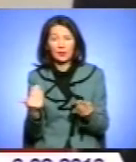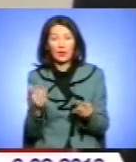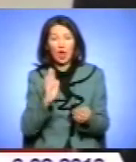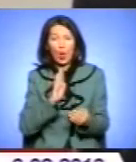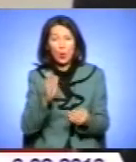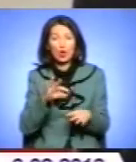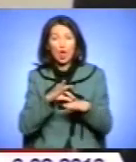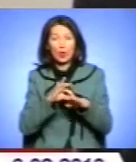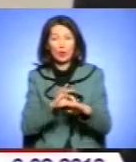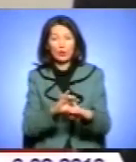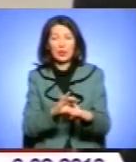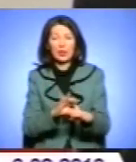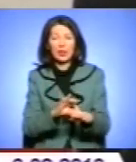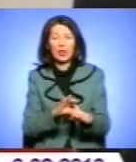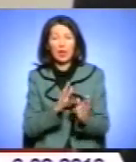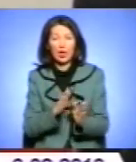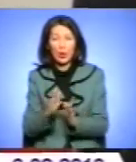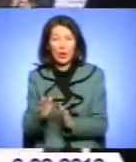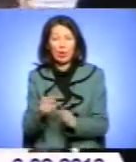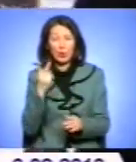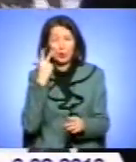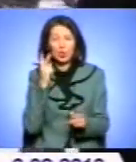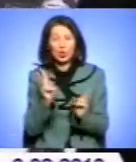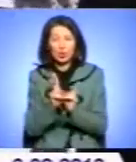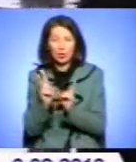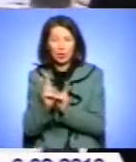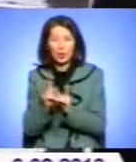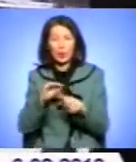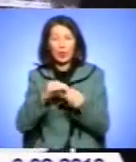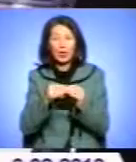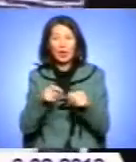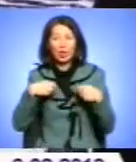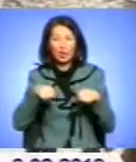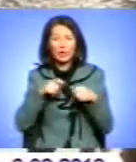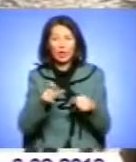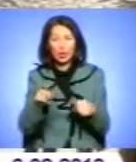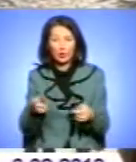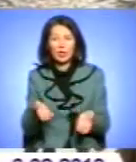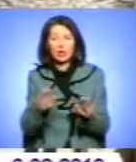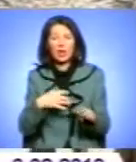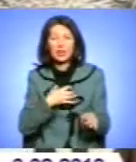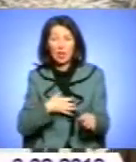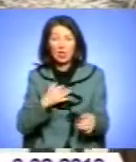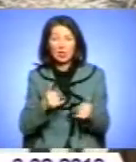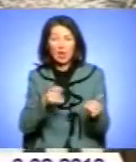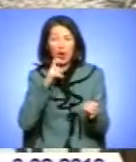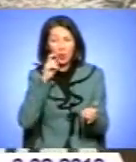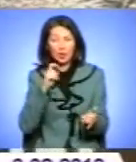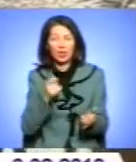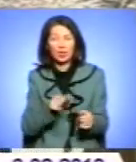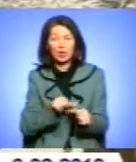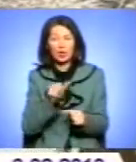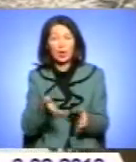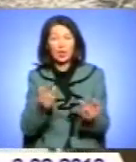будуть проводити регулярні постійні зустрічі. Проблема торгівлі людьми наразі залишається актуальною і для України. Зокрема, на часі